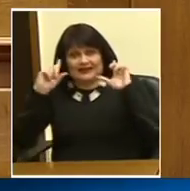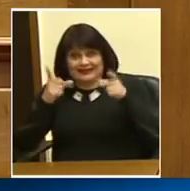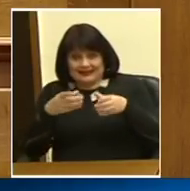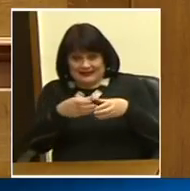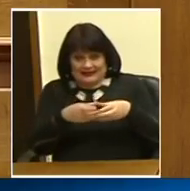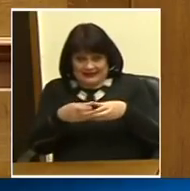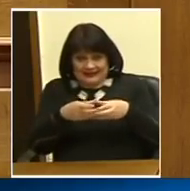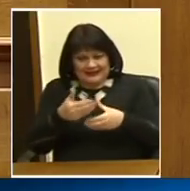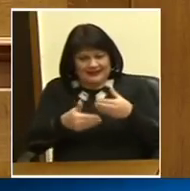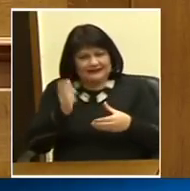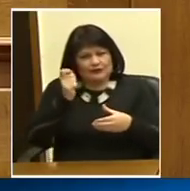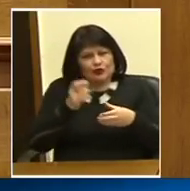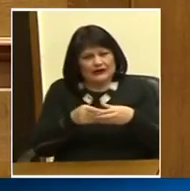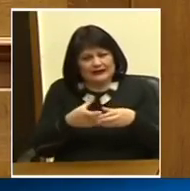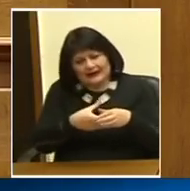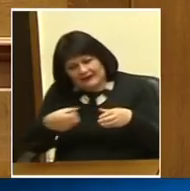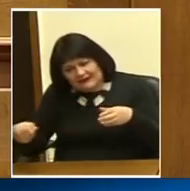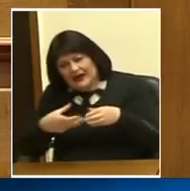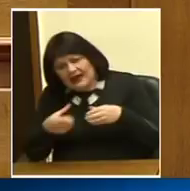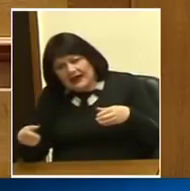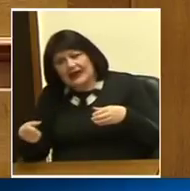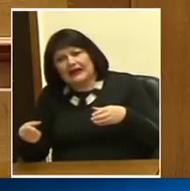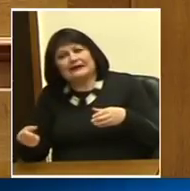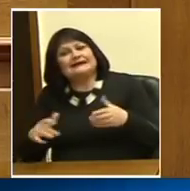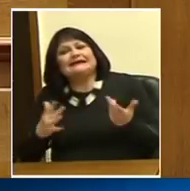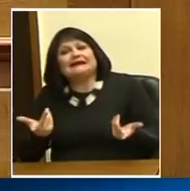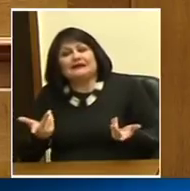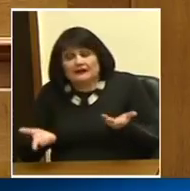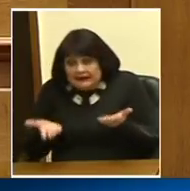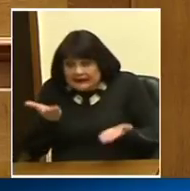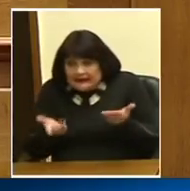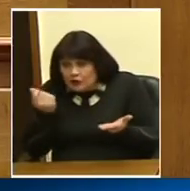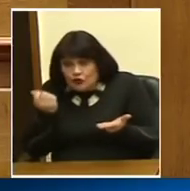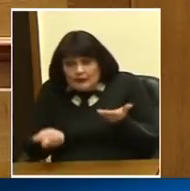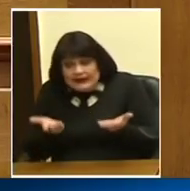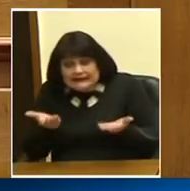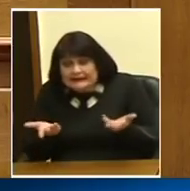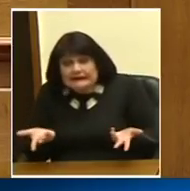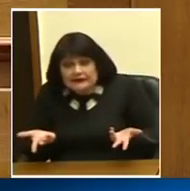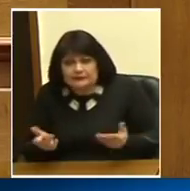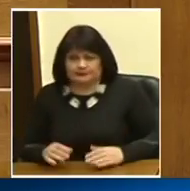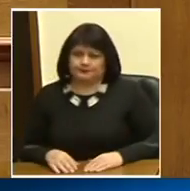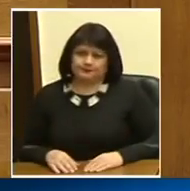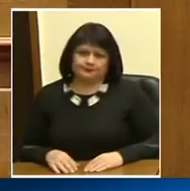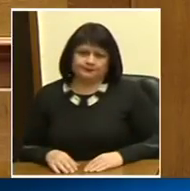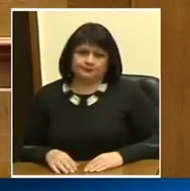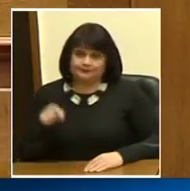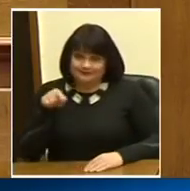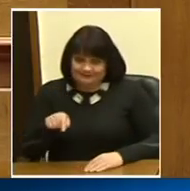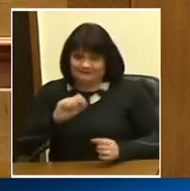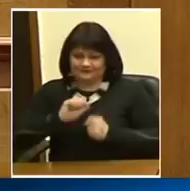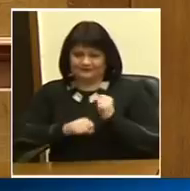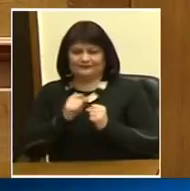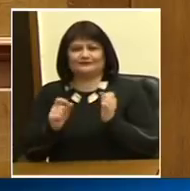πολιτική διαδικασία τα κεντρικά διακυβεύματα της οικονομίας. Εκεί έγκυται η προσπάθεια να